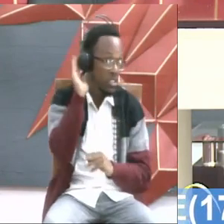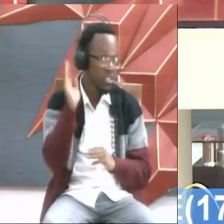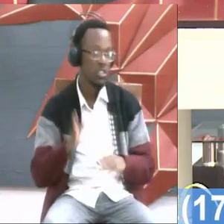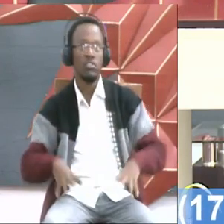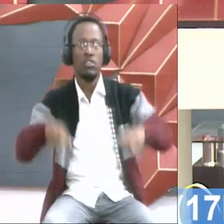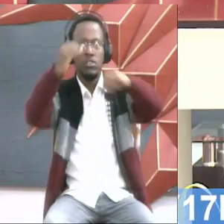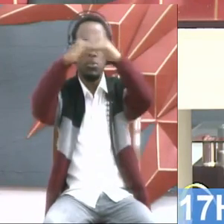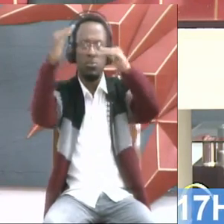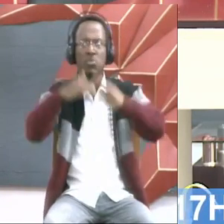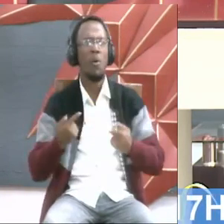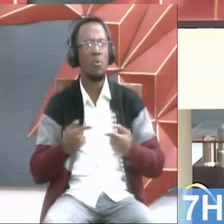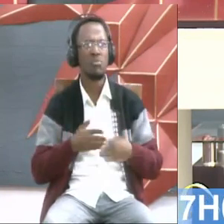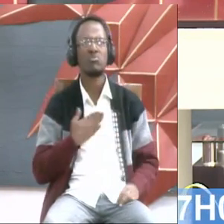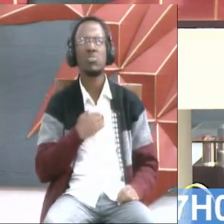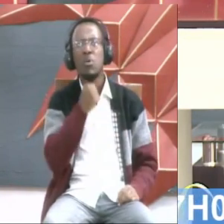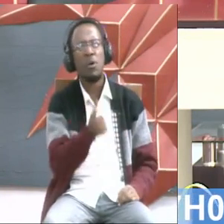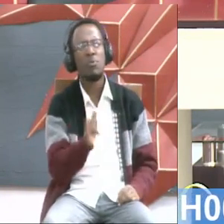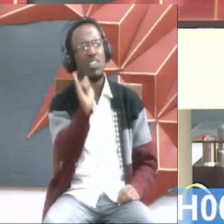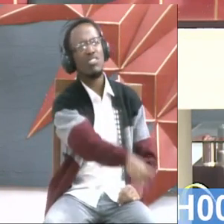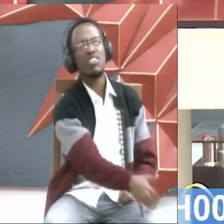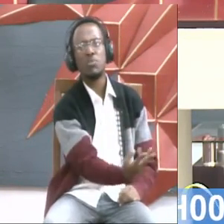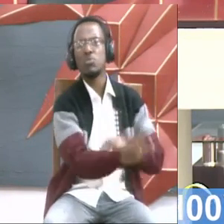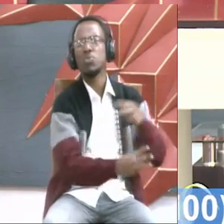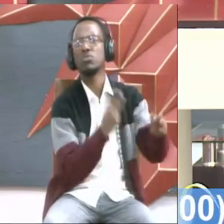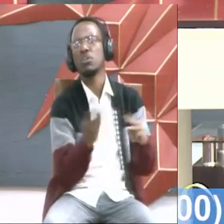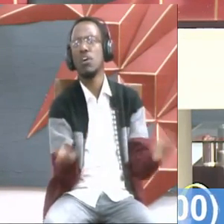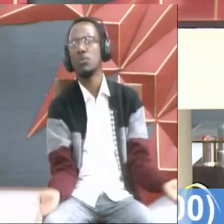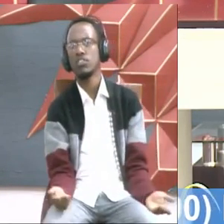izamugwa batanezerwa